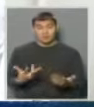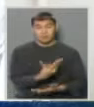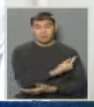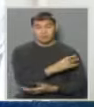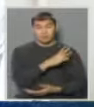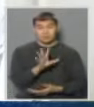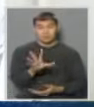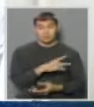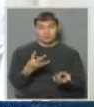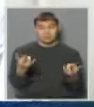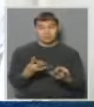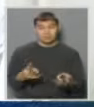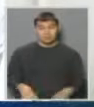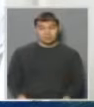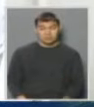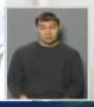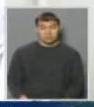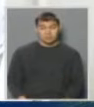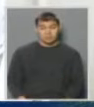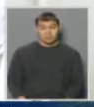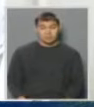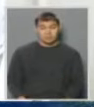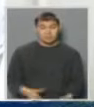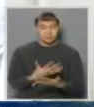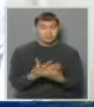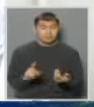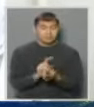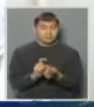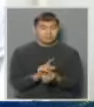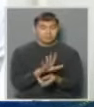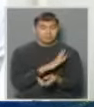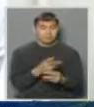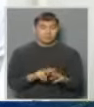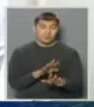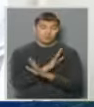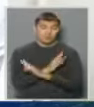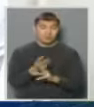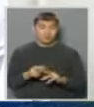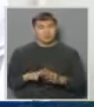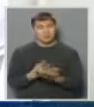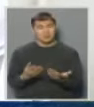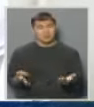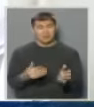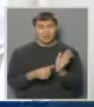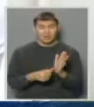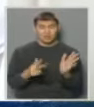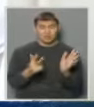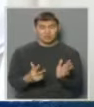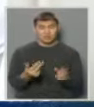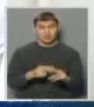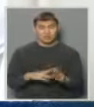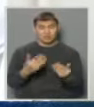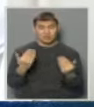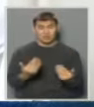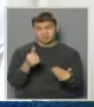Верасил болсын вакцина алуға. Енді әртүрлі әңгімелер болды ғой. Өліп қалады вакцинадан кейін, 6 айдан кейін, 3 айдан кейін деп. Құдайға